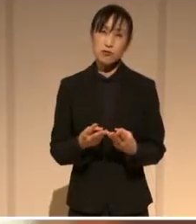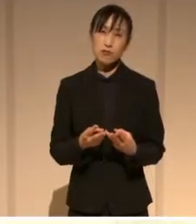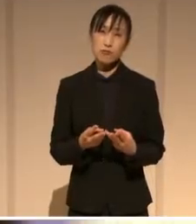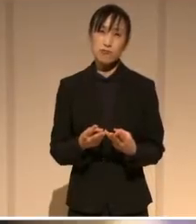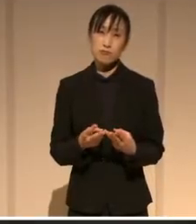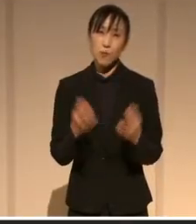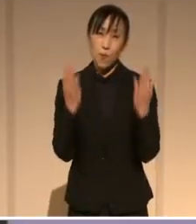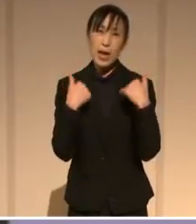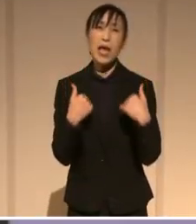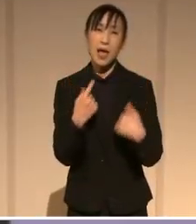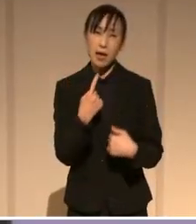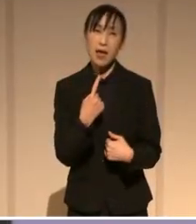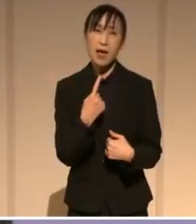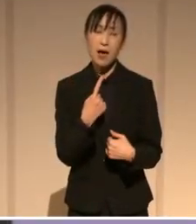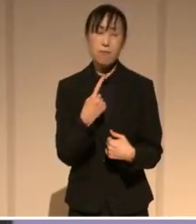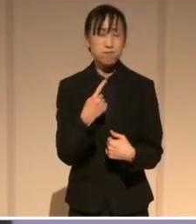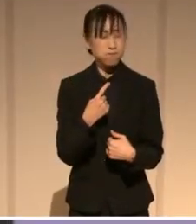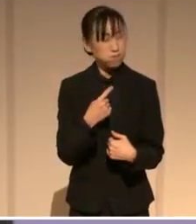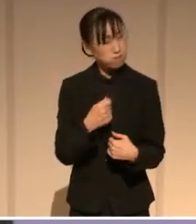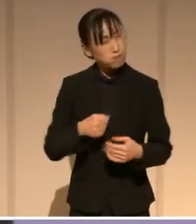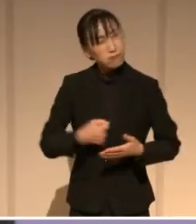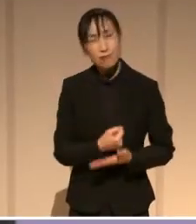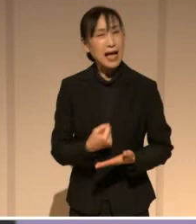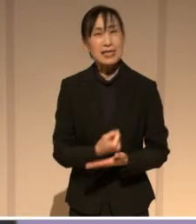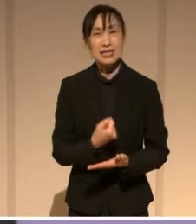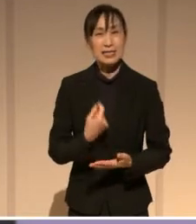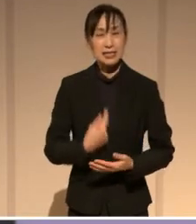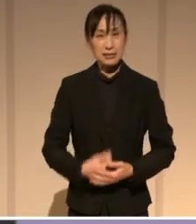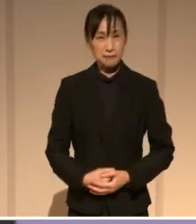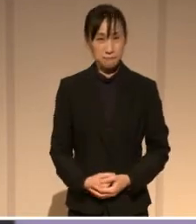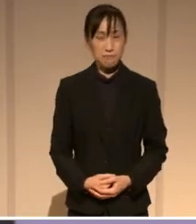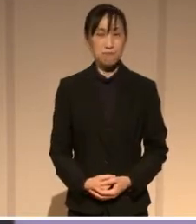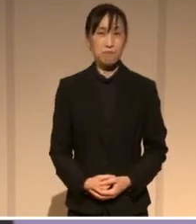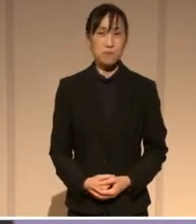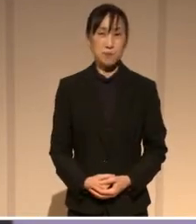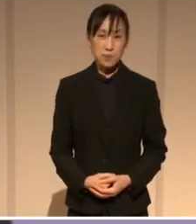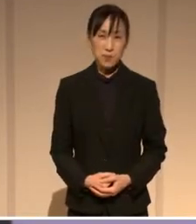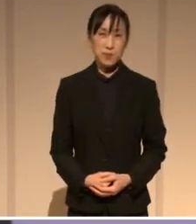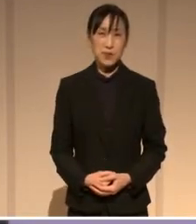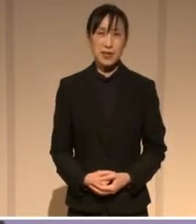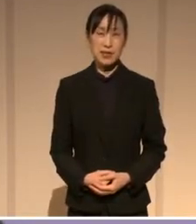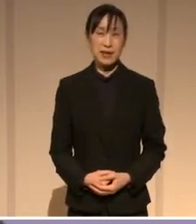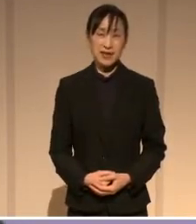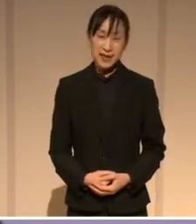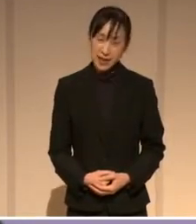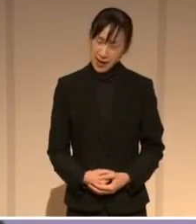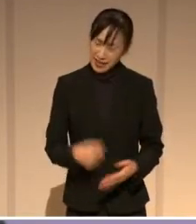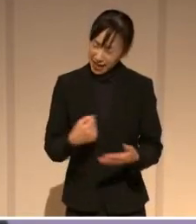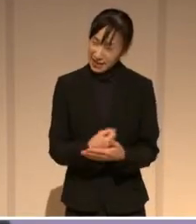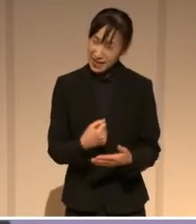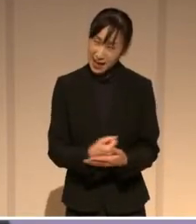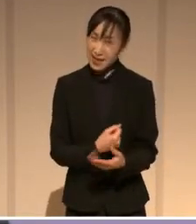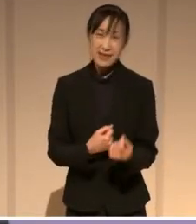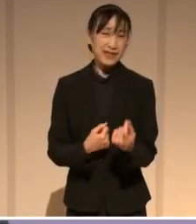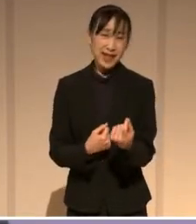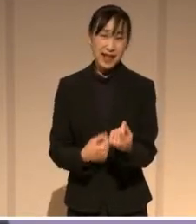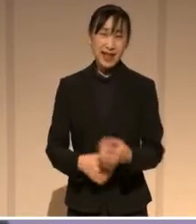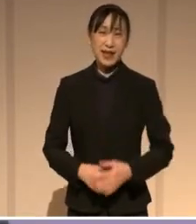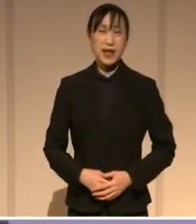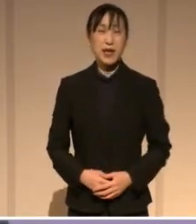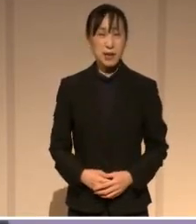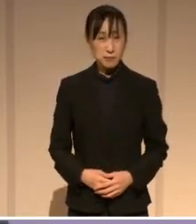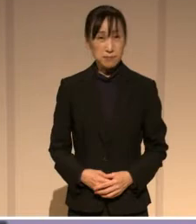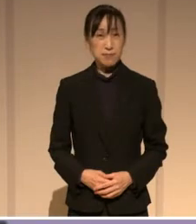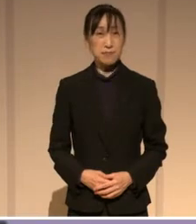しまった方ですよいやそれ今や部だったりそうであったらないところですよねけどねあの